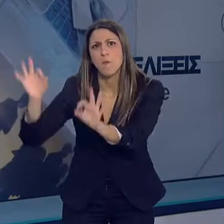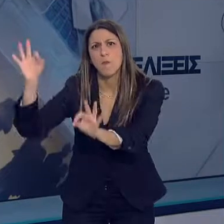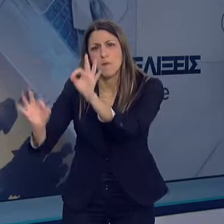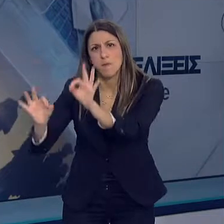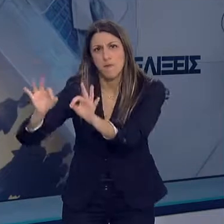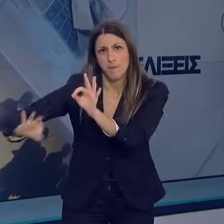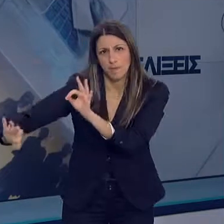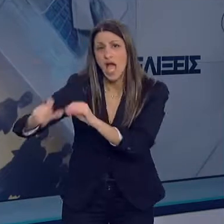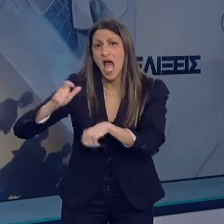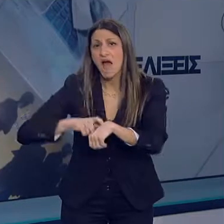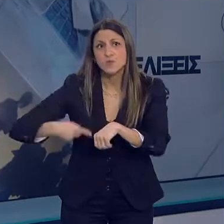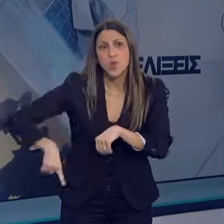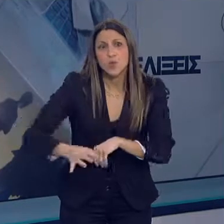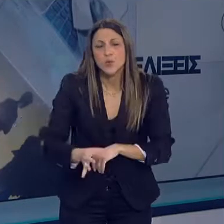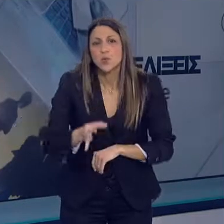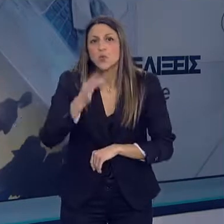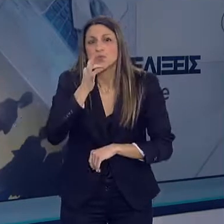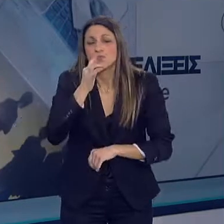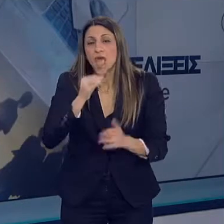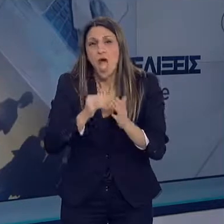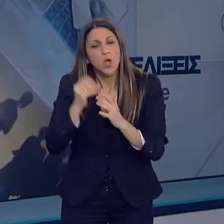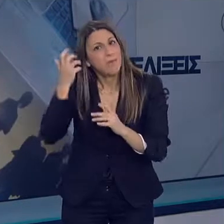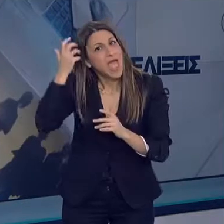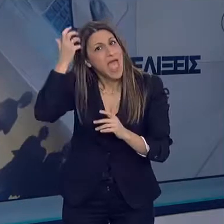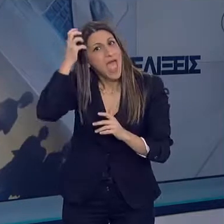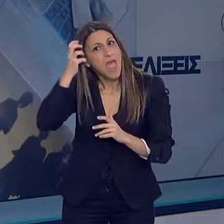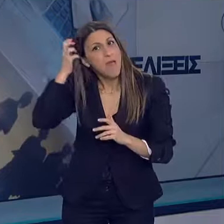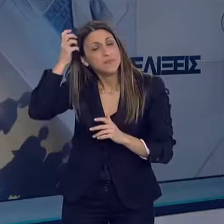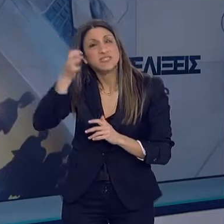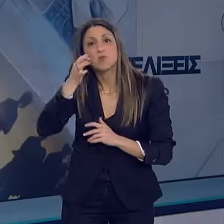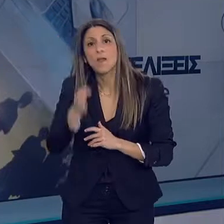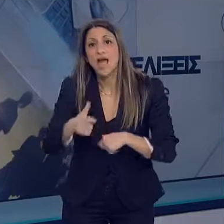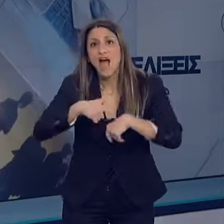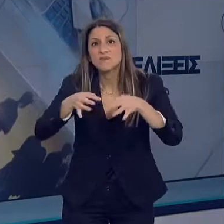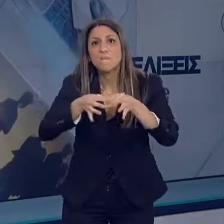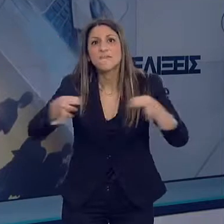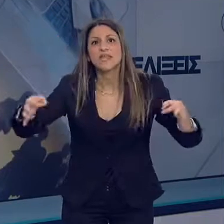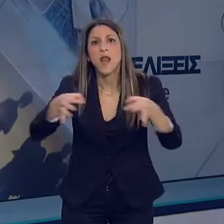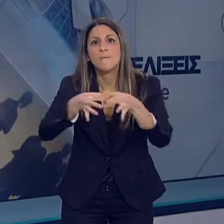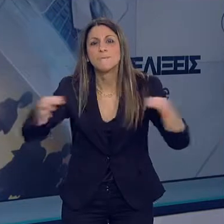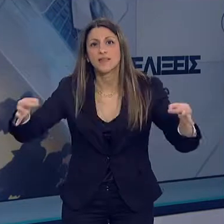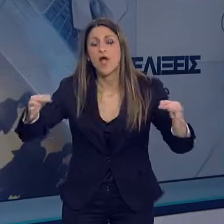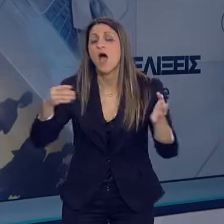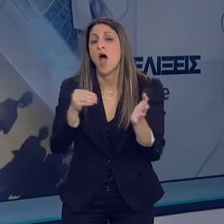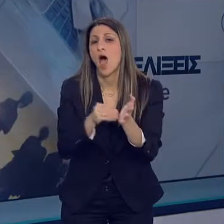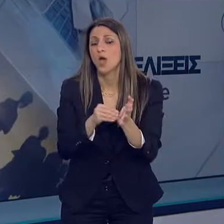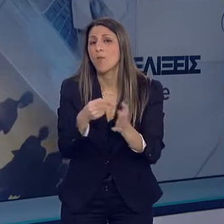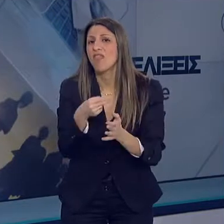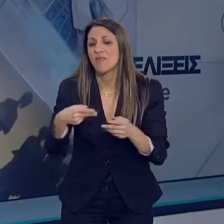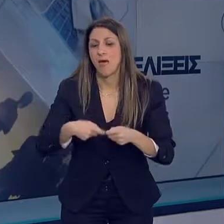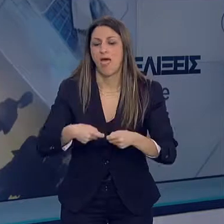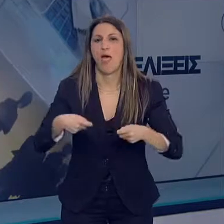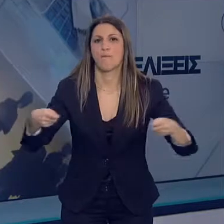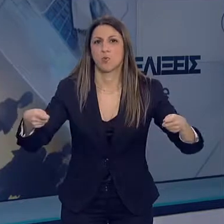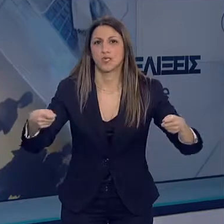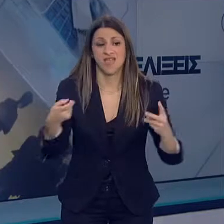ξενοφοβία. Ενώ κορυφαίοι επιστήμονες τονίζουν πως τα μέτρα υγιεινής και διατήρηση της απόστασης μεταξύ μας μπορεί να είναι η κύρια